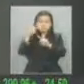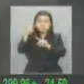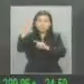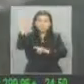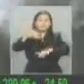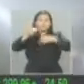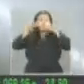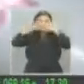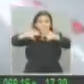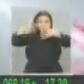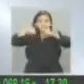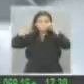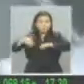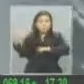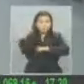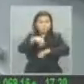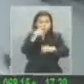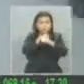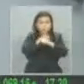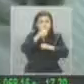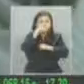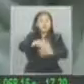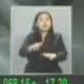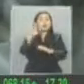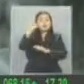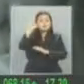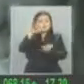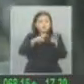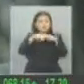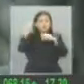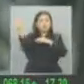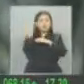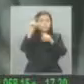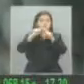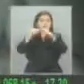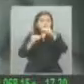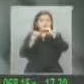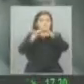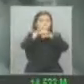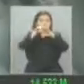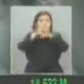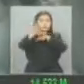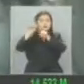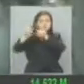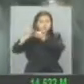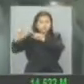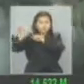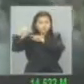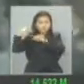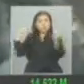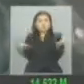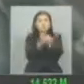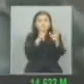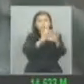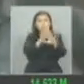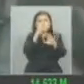านนี้เมื่อสัปดาห์ที่แล้วบริษัทเทปโก้ได้ติดตั้งระบบระบายอากาศซึ่งจะช่วยลดการปล่อยสารกัมมันตรังสีสู่สิ่งแวดล้อมภายน